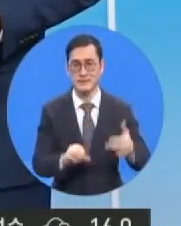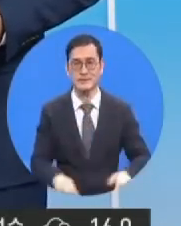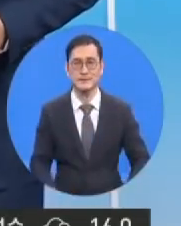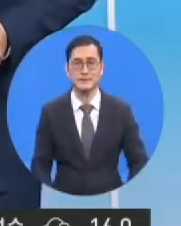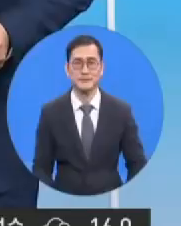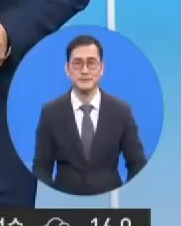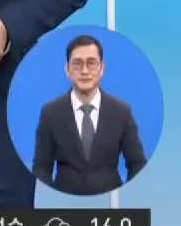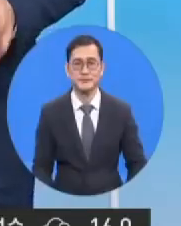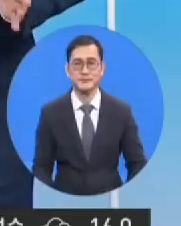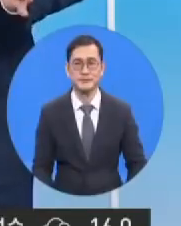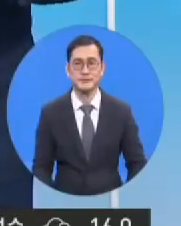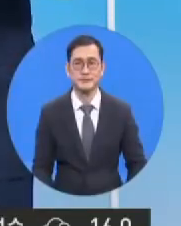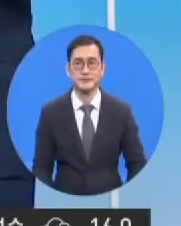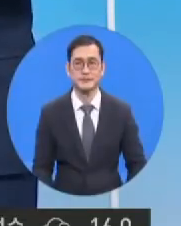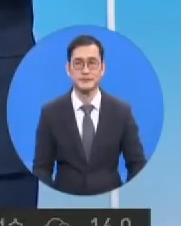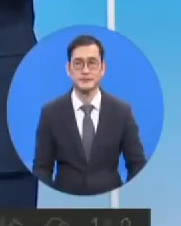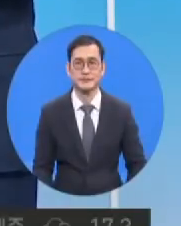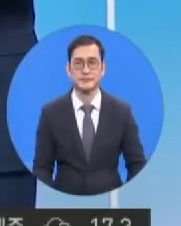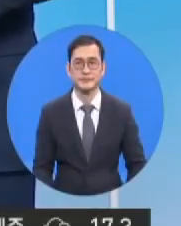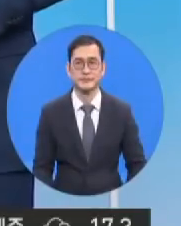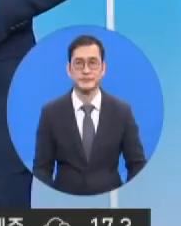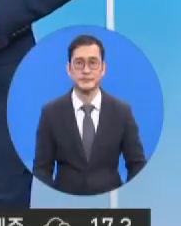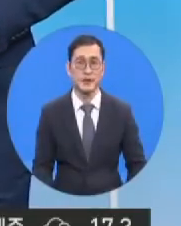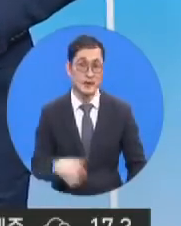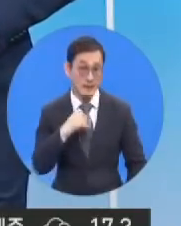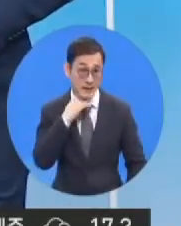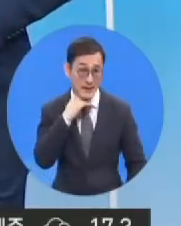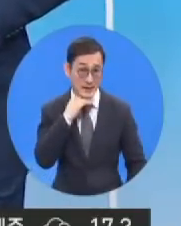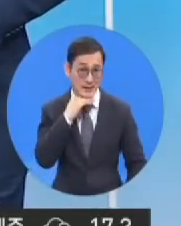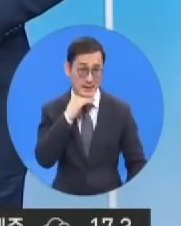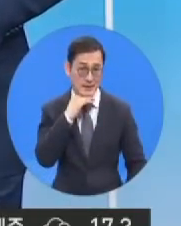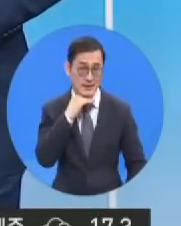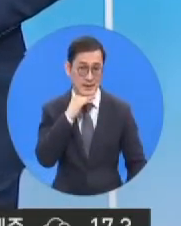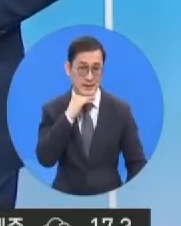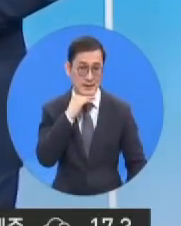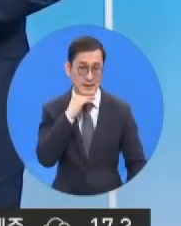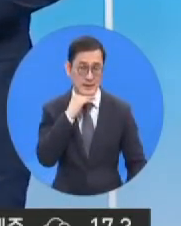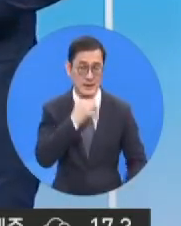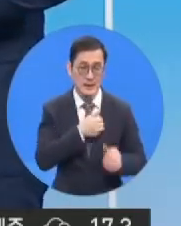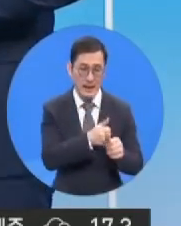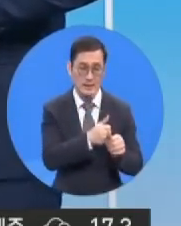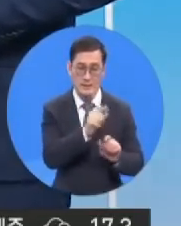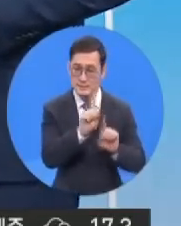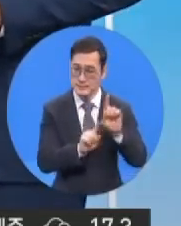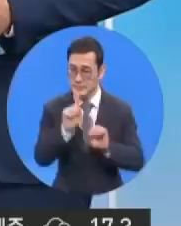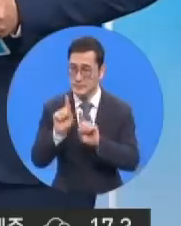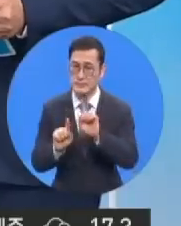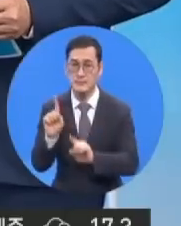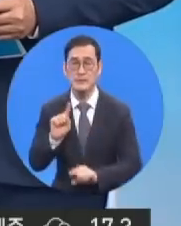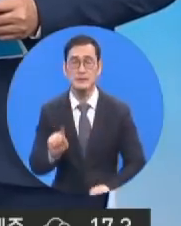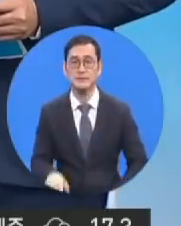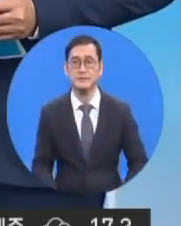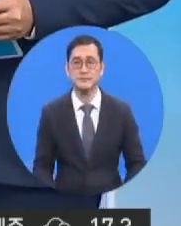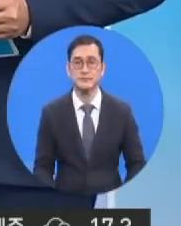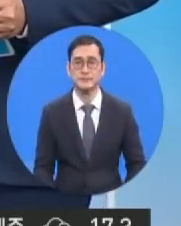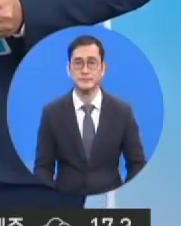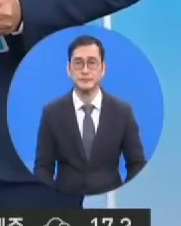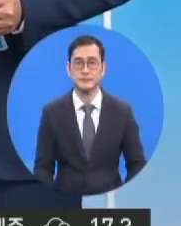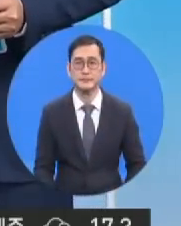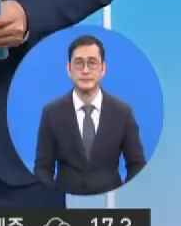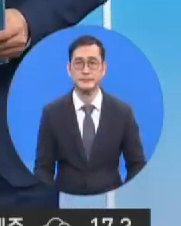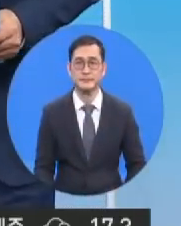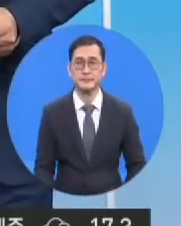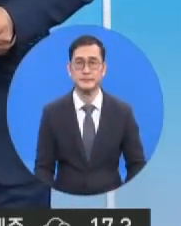조사됐습니다. 자, 여론조사 결과 연령별로 좀더 자세히 살펴보겠습니다. 동아일보 의뢰로 실시된 여론조사를